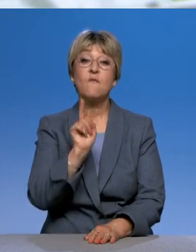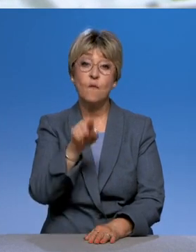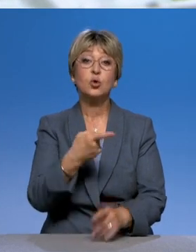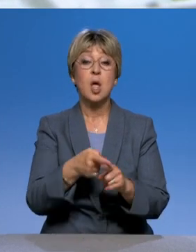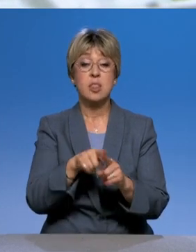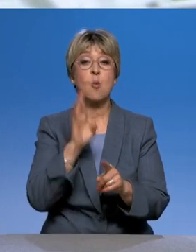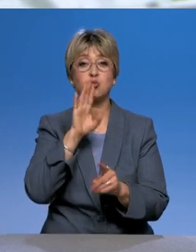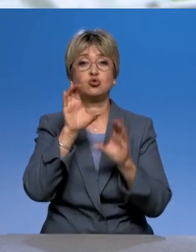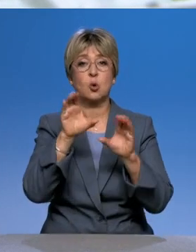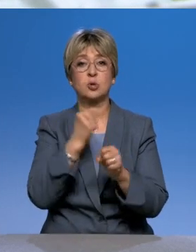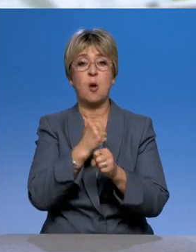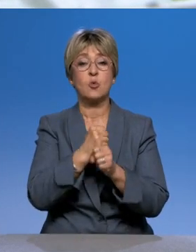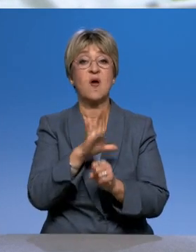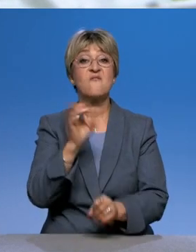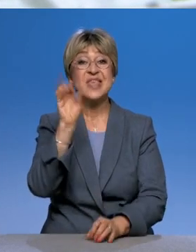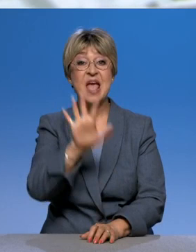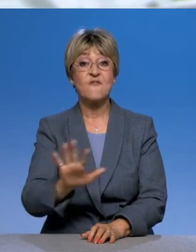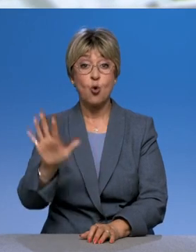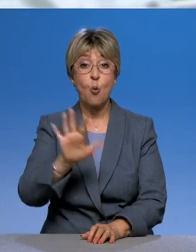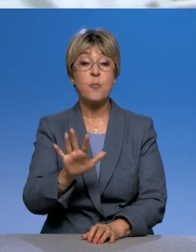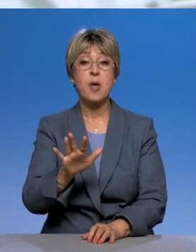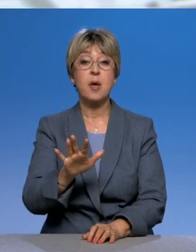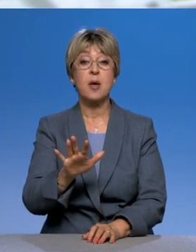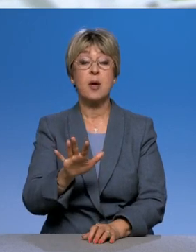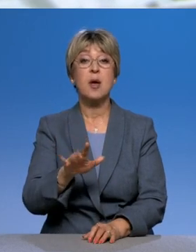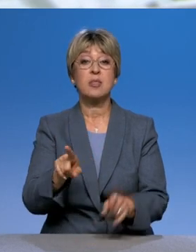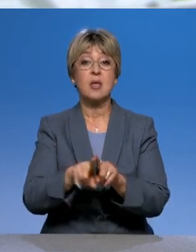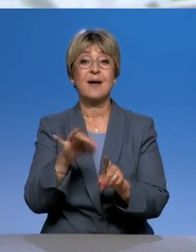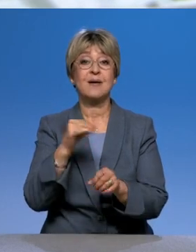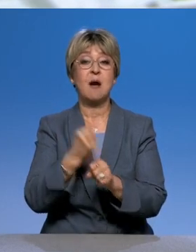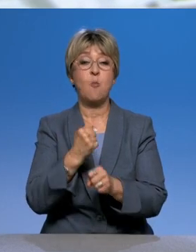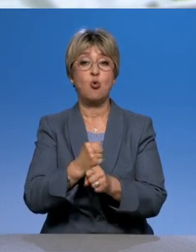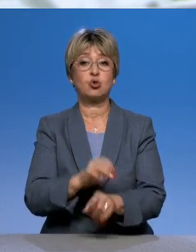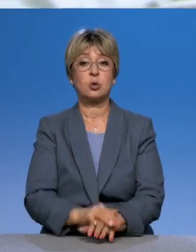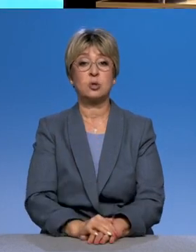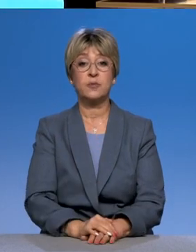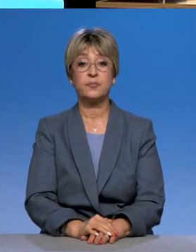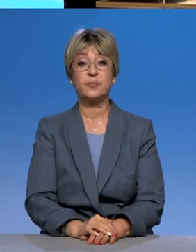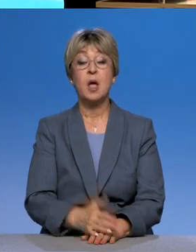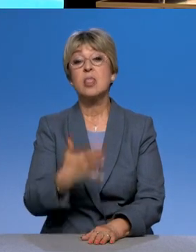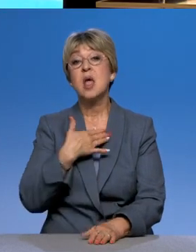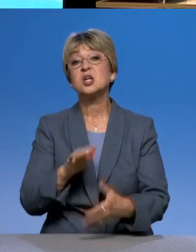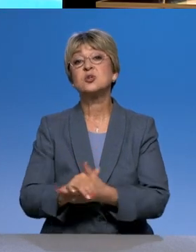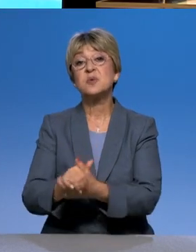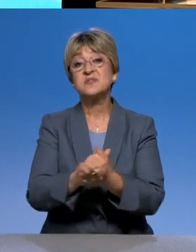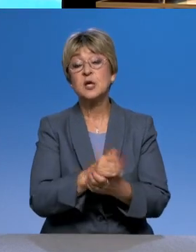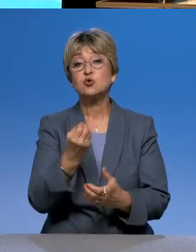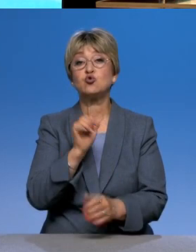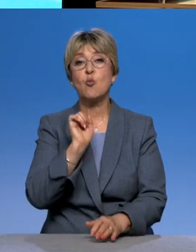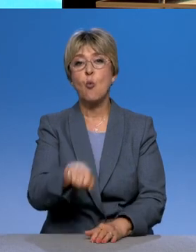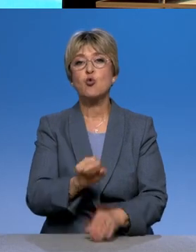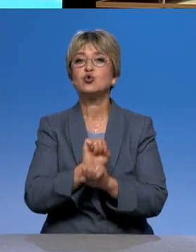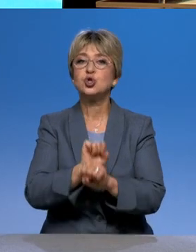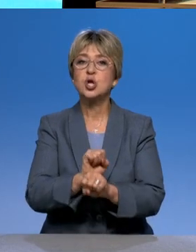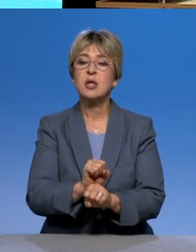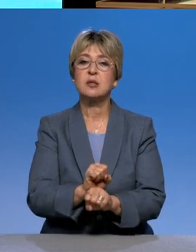Это работает в Америке, это вот в Европе такие вещи. Опоздал. Это, наверное, сильные еще профсоюзы, которые, если что-то конечно, давят где конечно, надо. Конечно, да, потому что они защищают ваши...